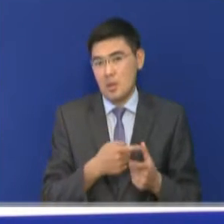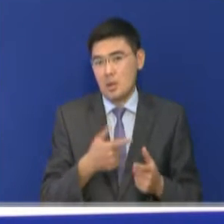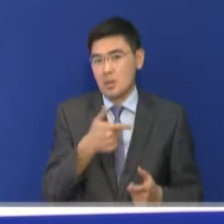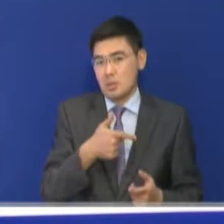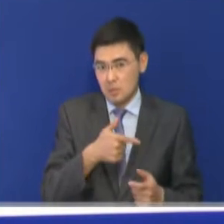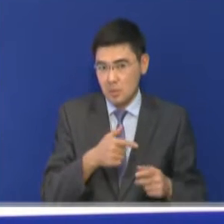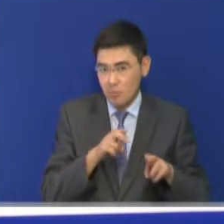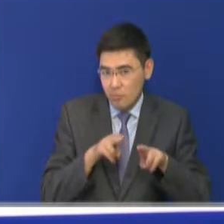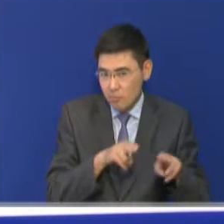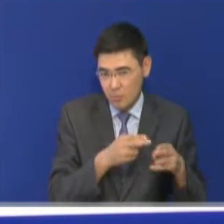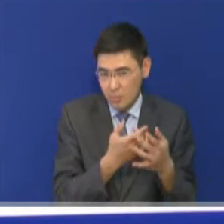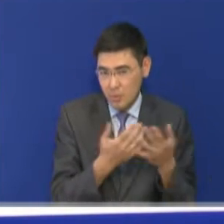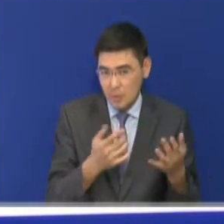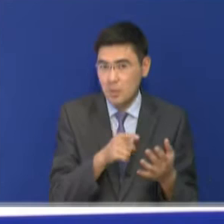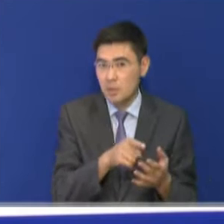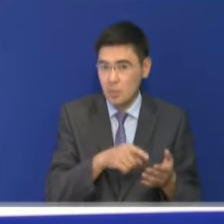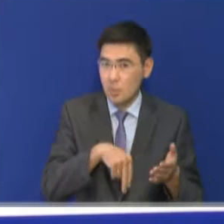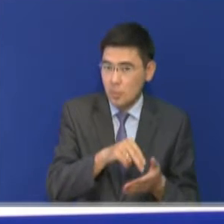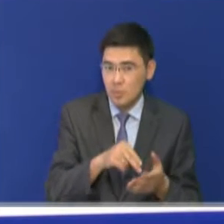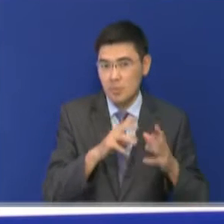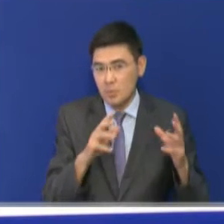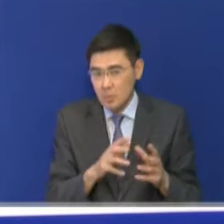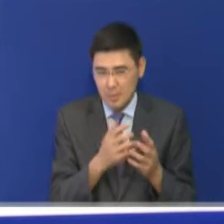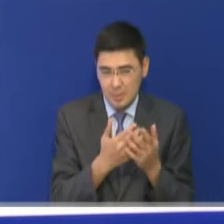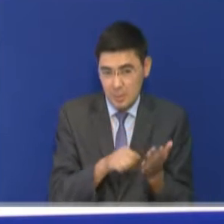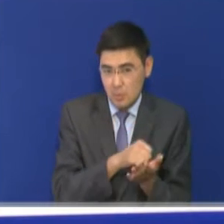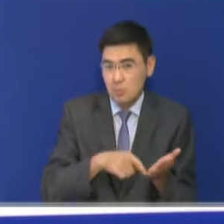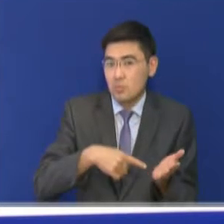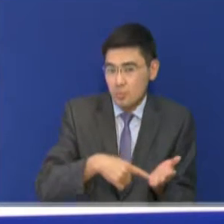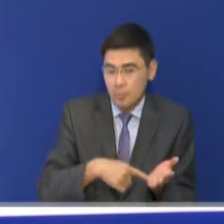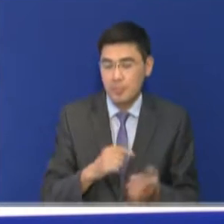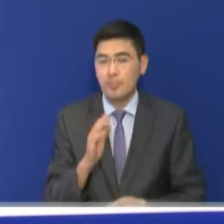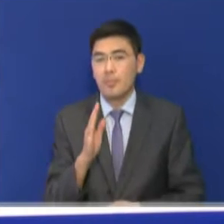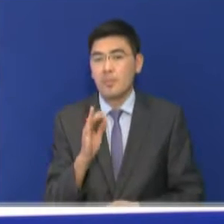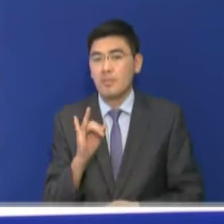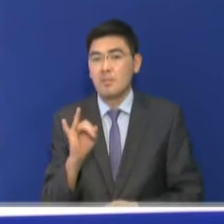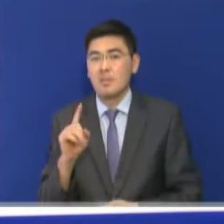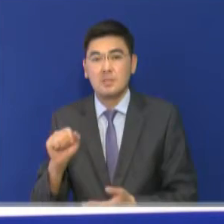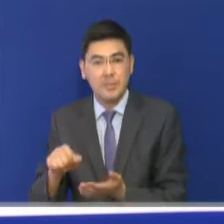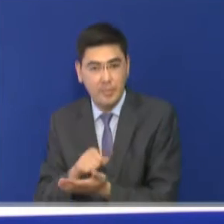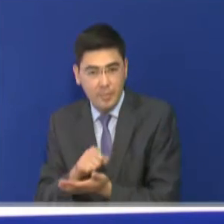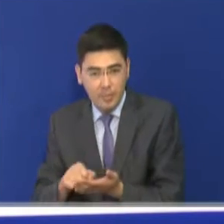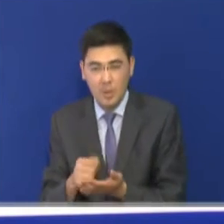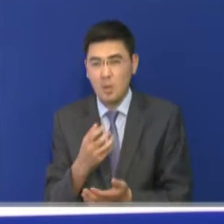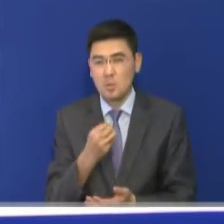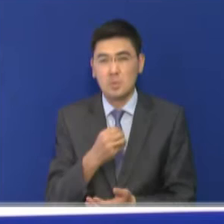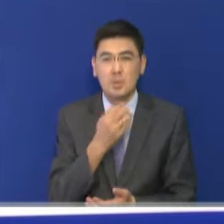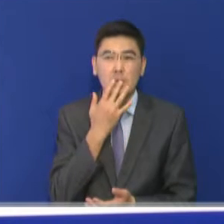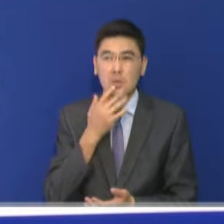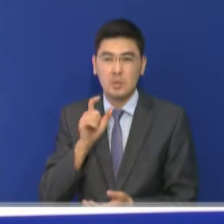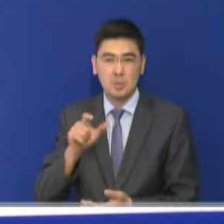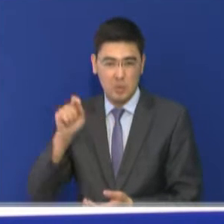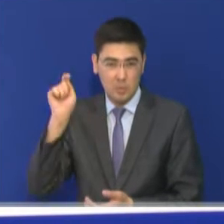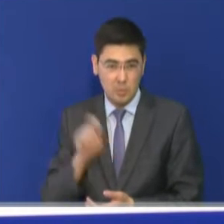нему, визы, разрешение на временное и постоянное проживание в Республике Казахстан, разрешение трудовому иммигранту и работодателю на